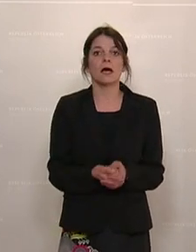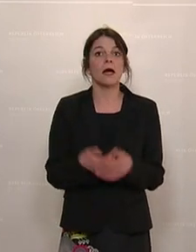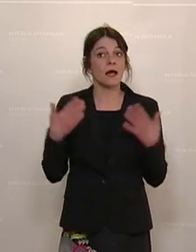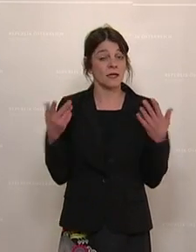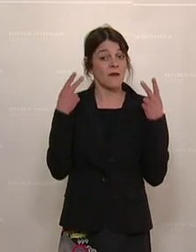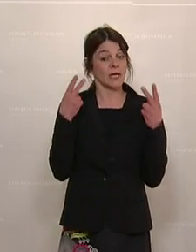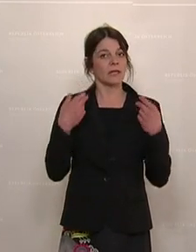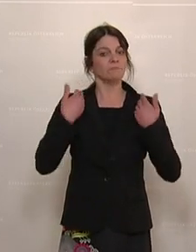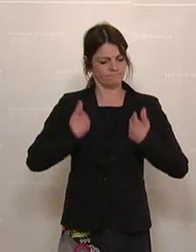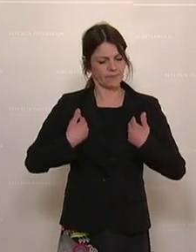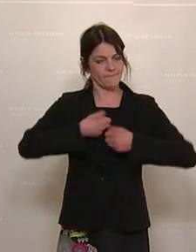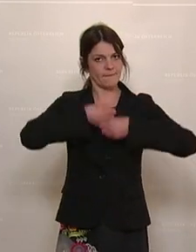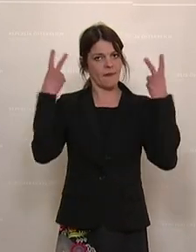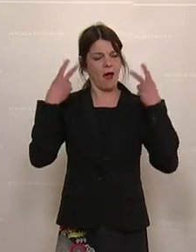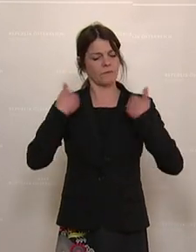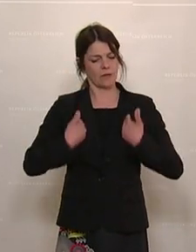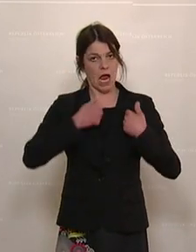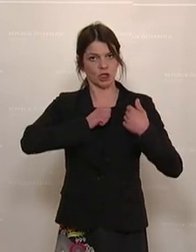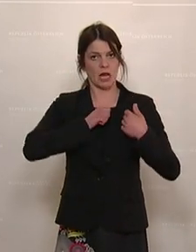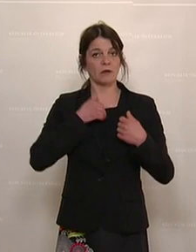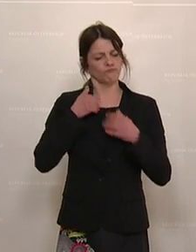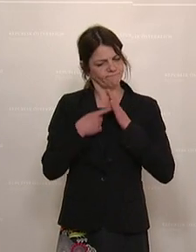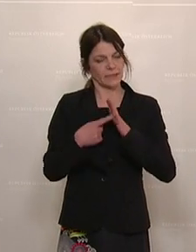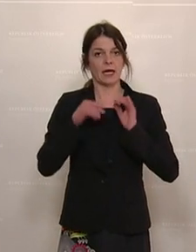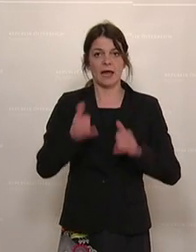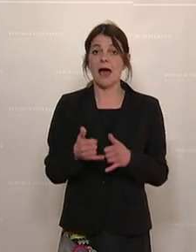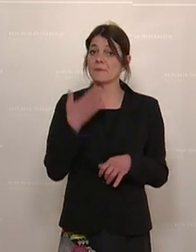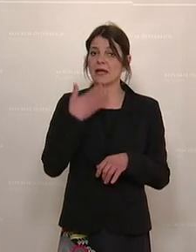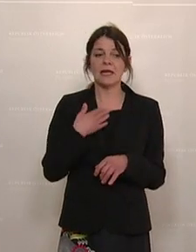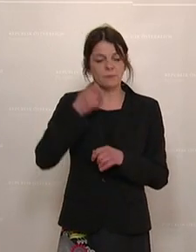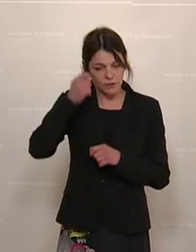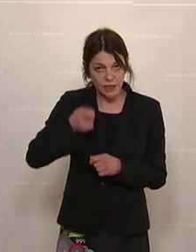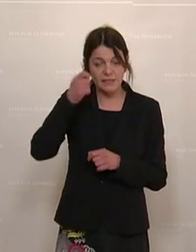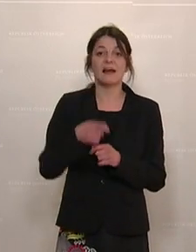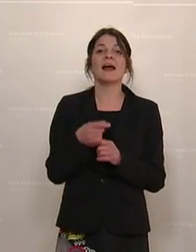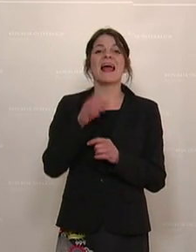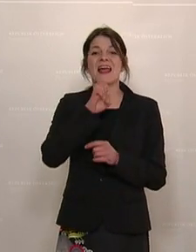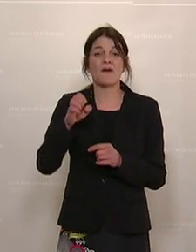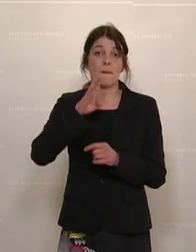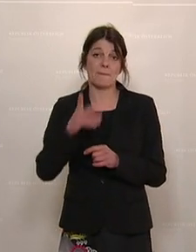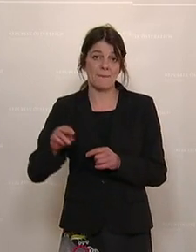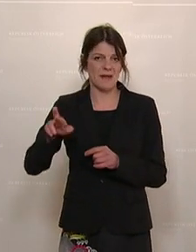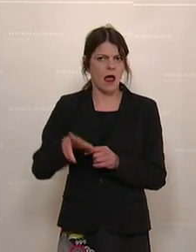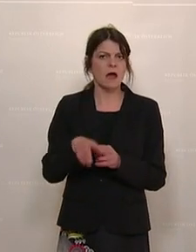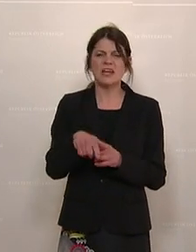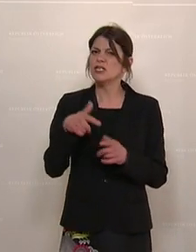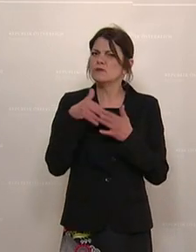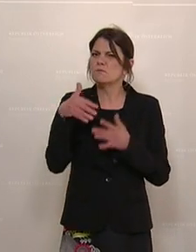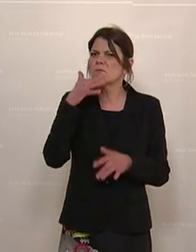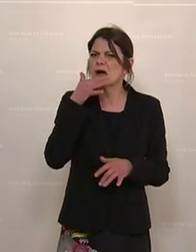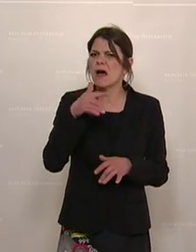unmissverständliche haltung einzunehmen ich glaube übrigens liebe und hochgeschätzte eva blimlinger dass wir uns mit sprach polizeilichen